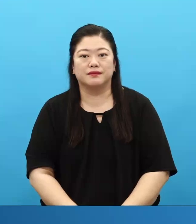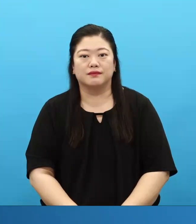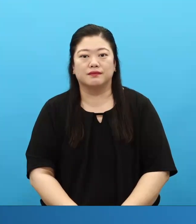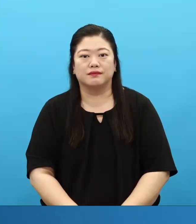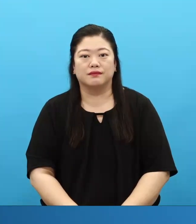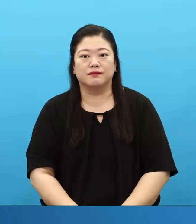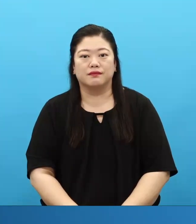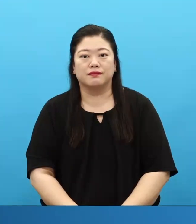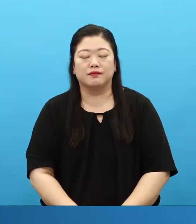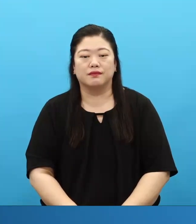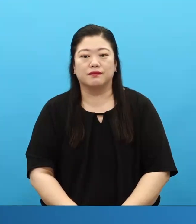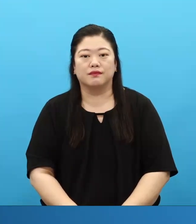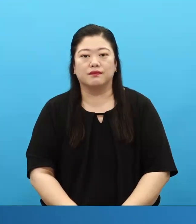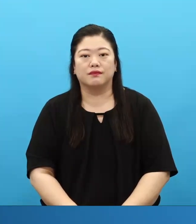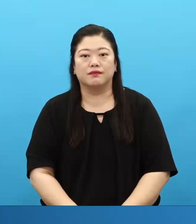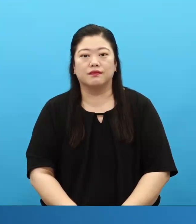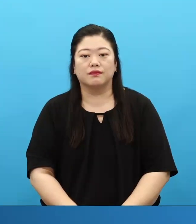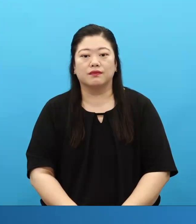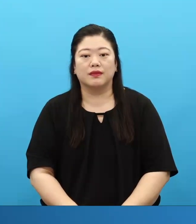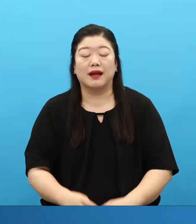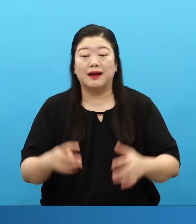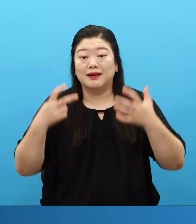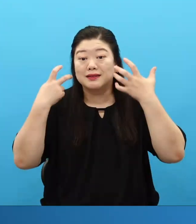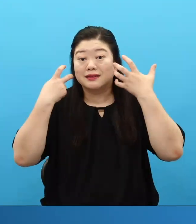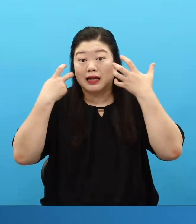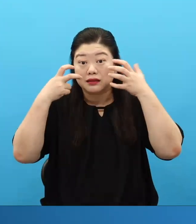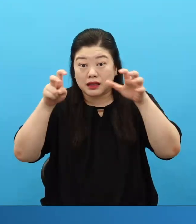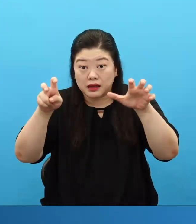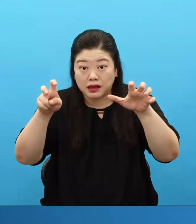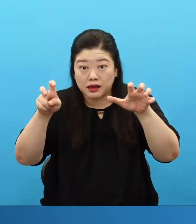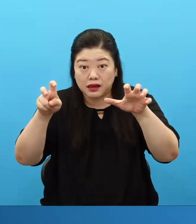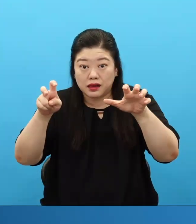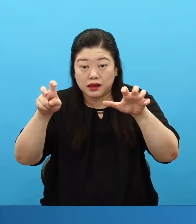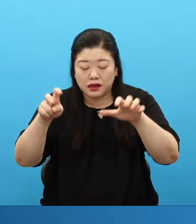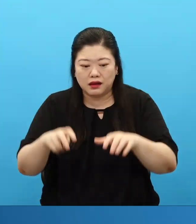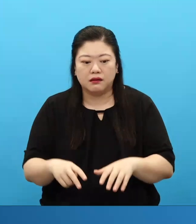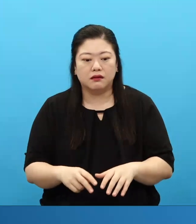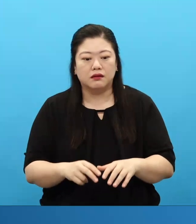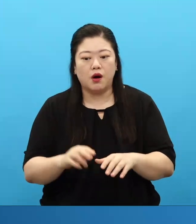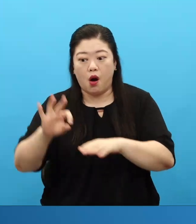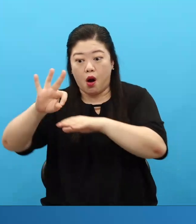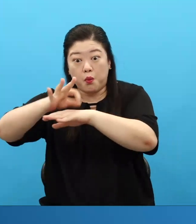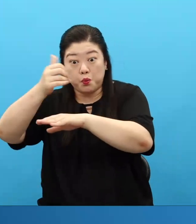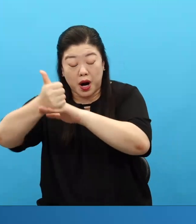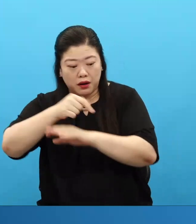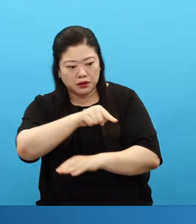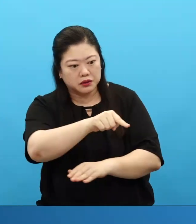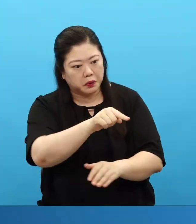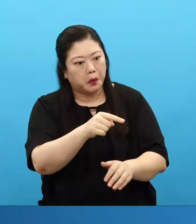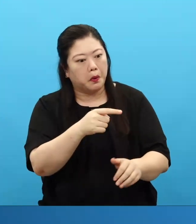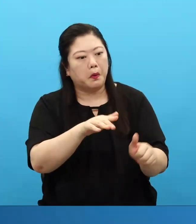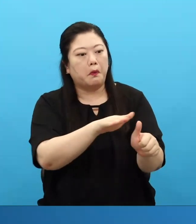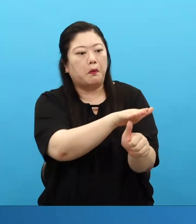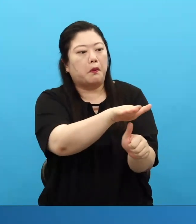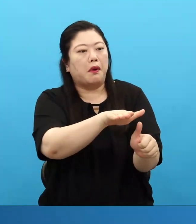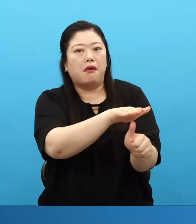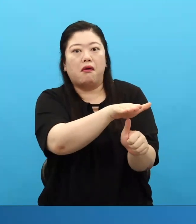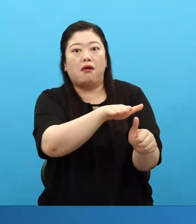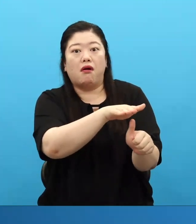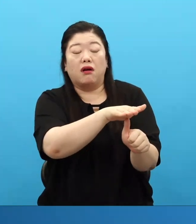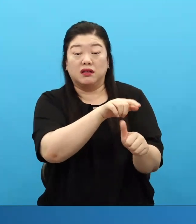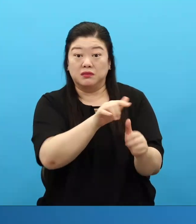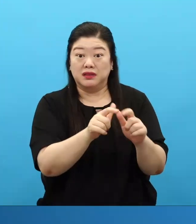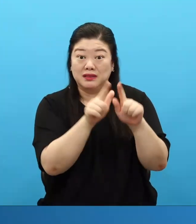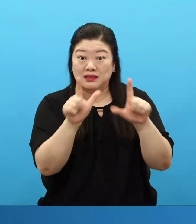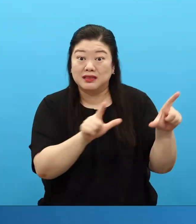not important. 그게 다니엘입니다. That was 8절 Daniel. 9절에 In chapter 8, 뭔 verse 8, 말이지요? verse 9. What does it say? 정확한 언약을 딱 붙잡고 That he